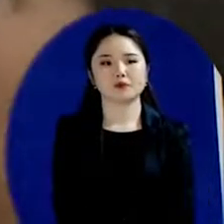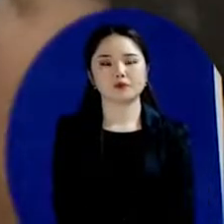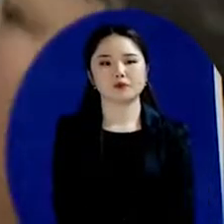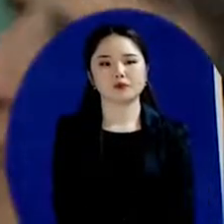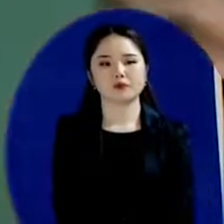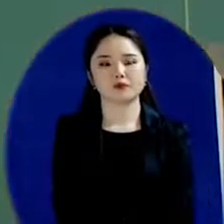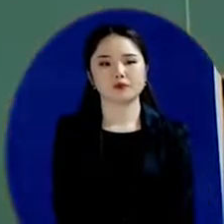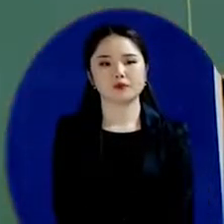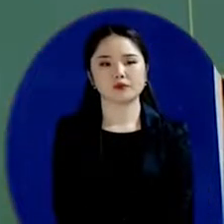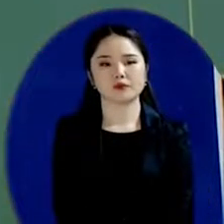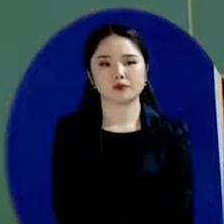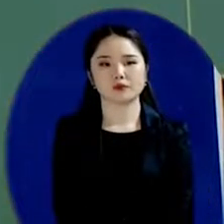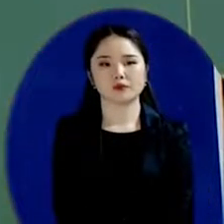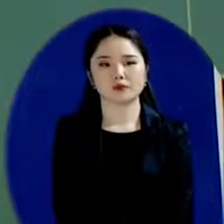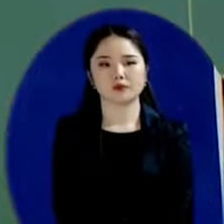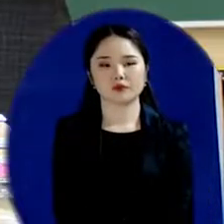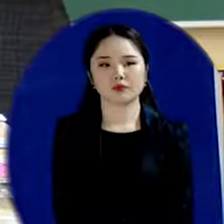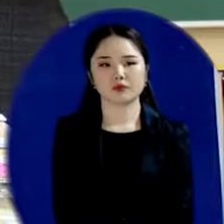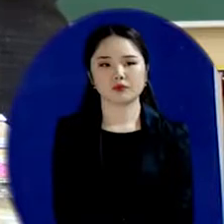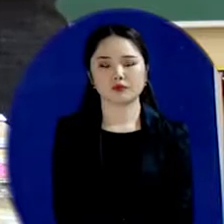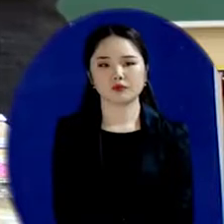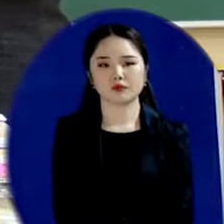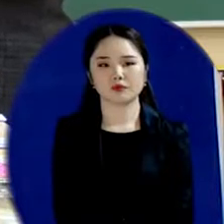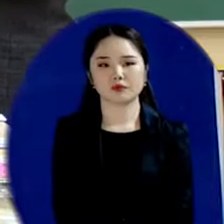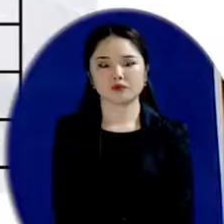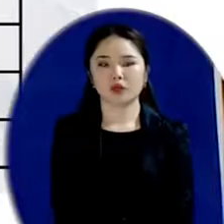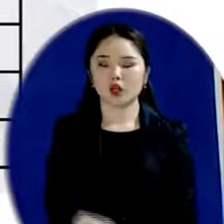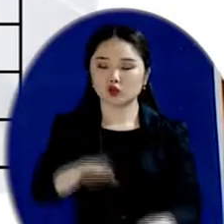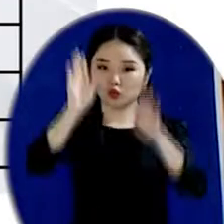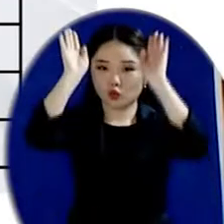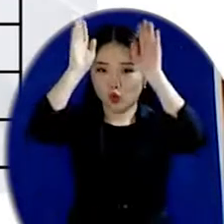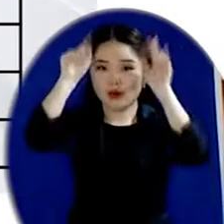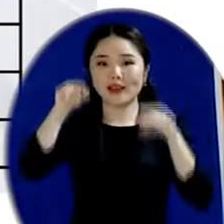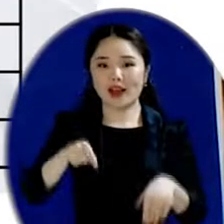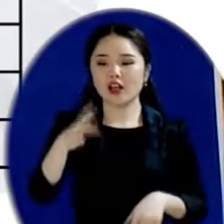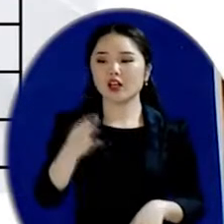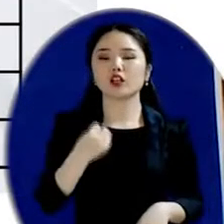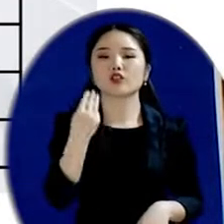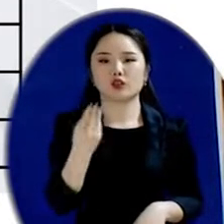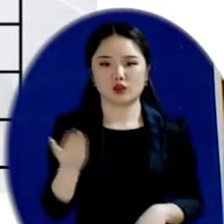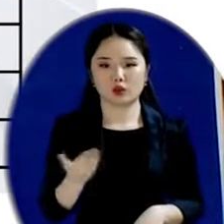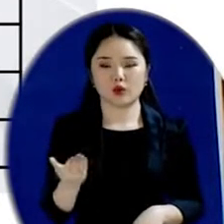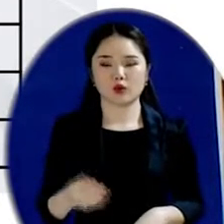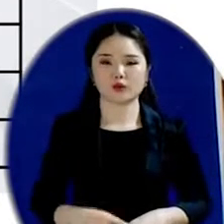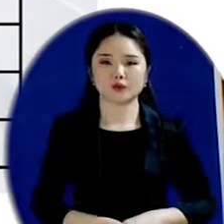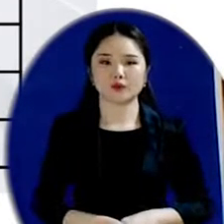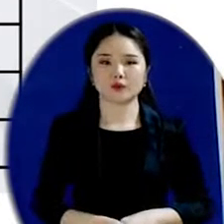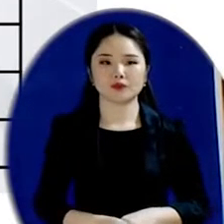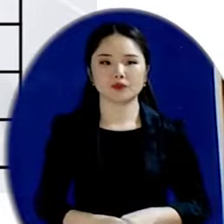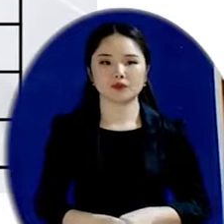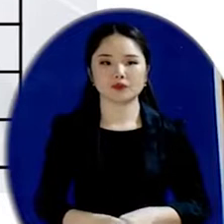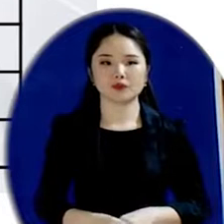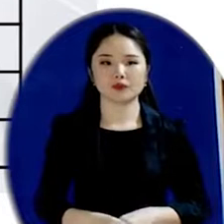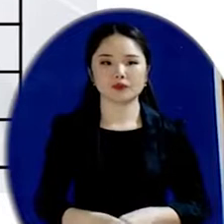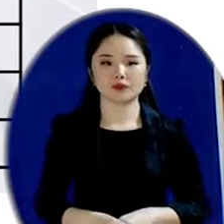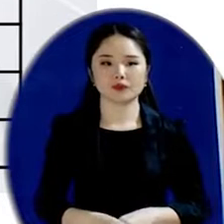За янзаг. За дараа нь туулай. Туулай хитэн чихэг байна уу? Харъя.